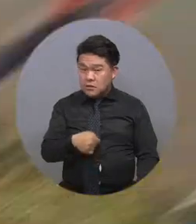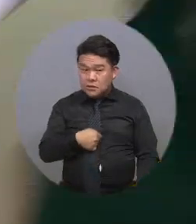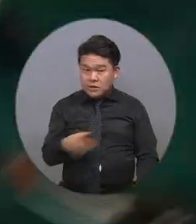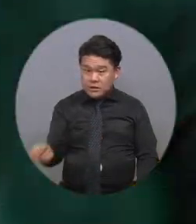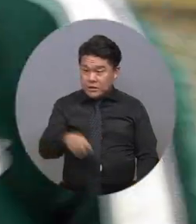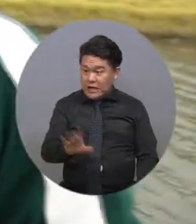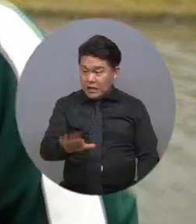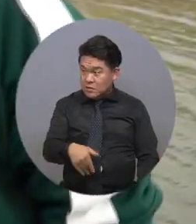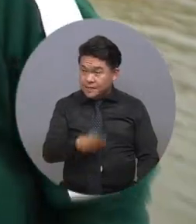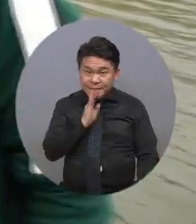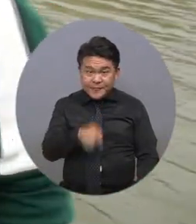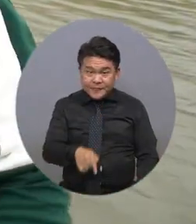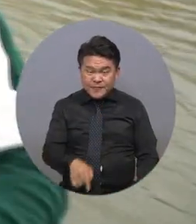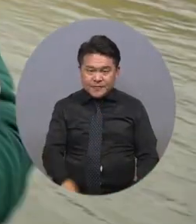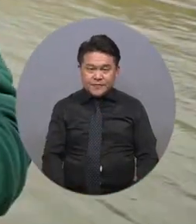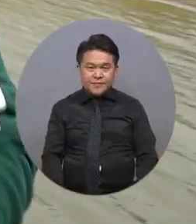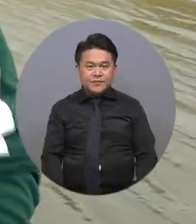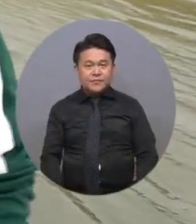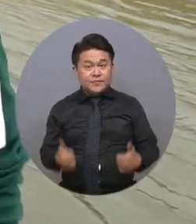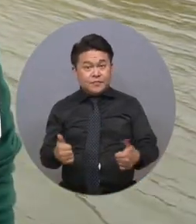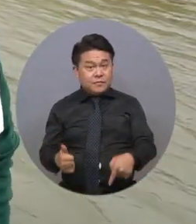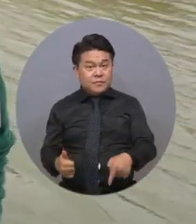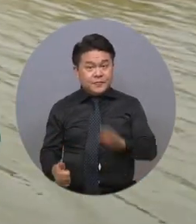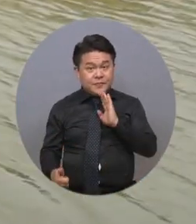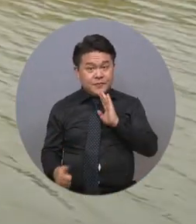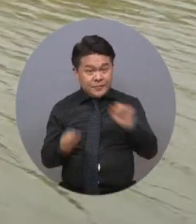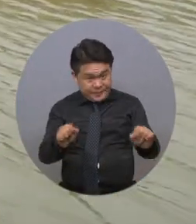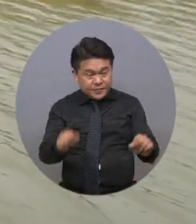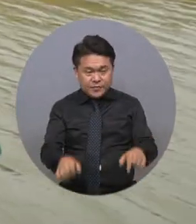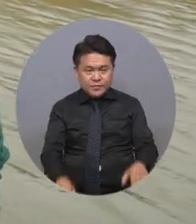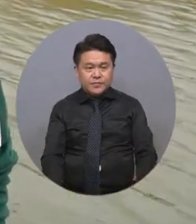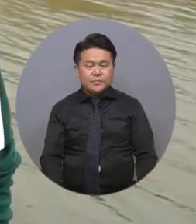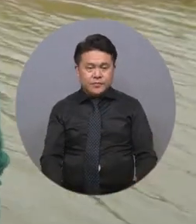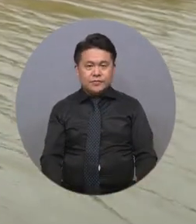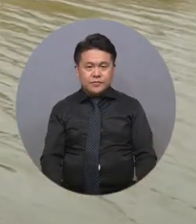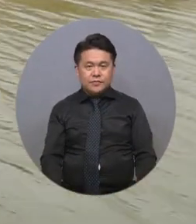아니죠? 분명 보셨죠? 살았어요 이게!